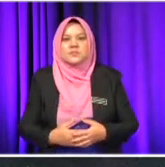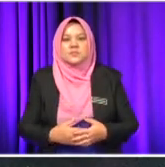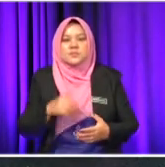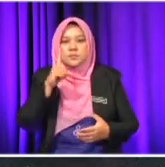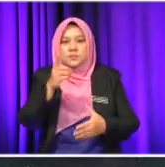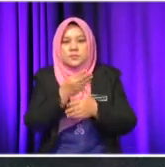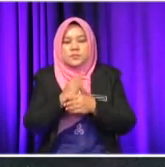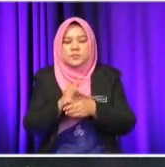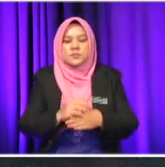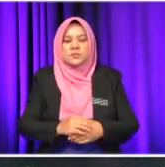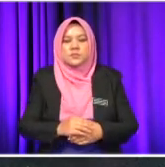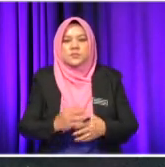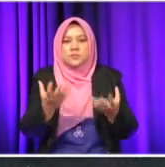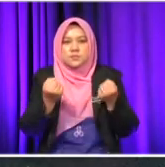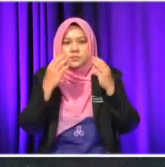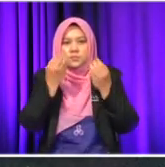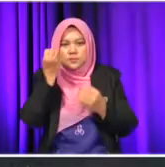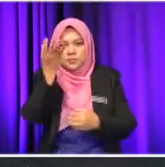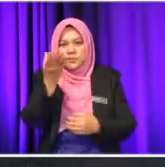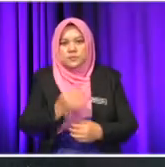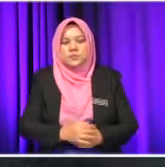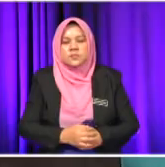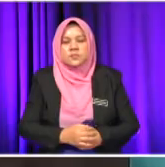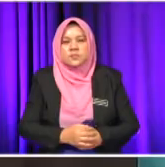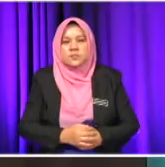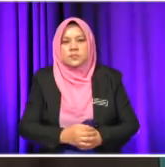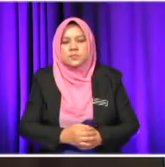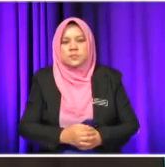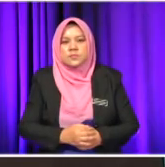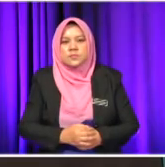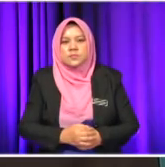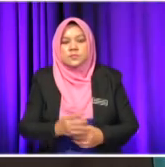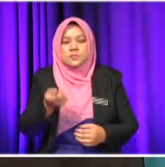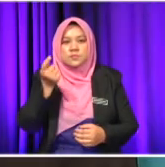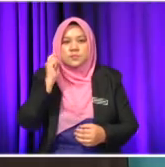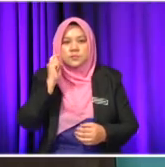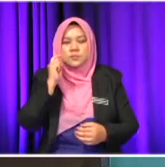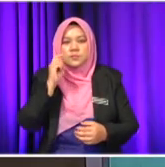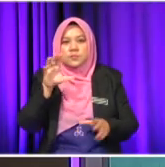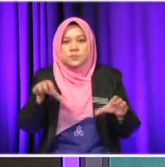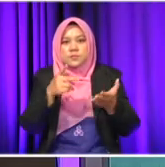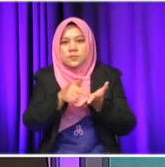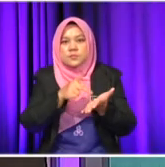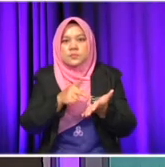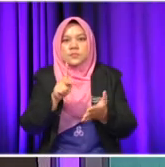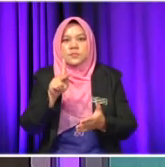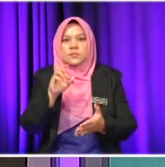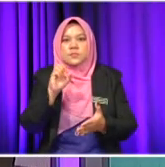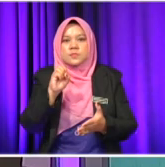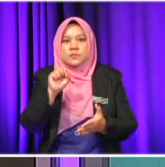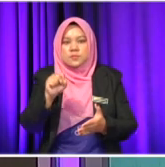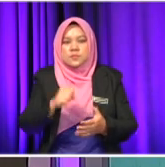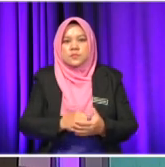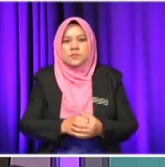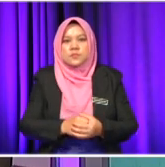bahagian jadi kita pergi kepada seterusnya tadi kita udah buat penghinaan kos Yuk kita pergi kepada